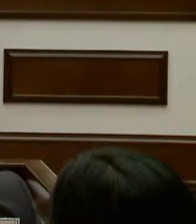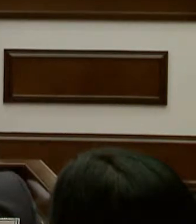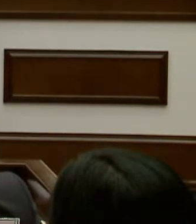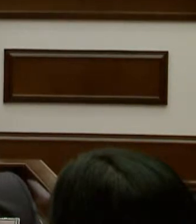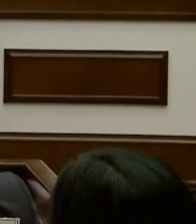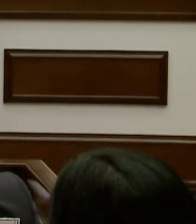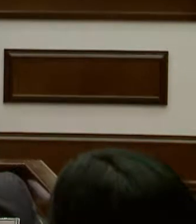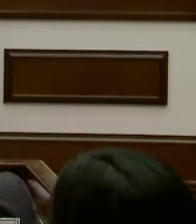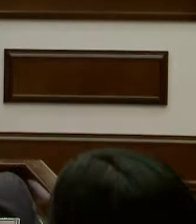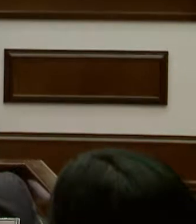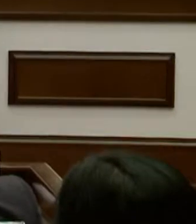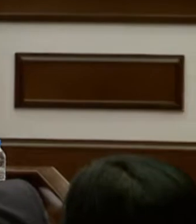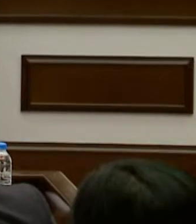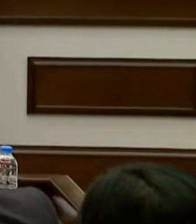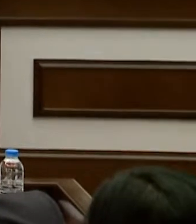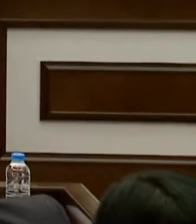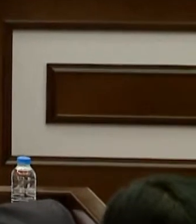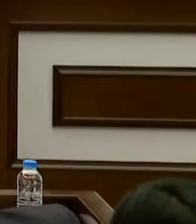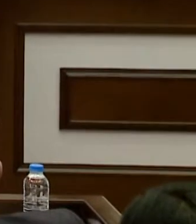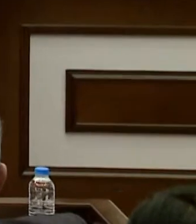Öncelikle 2018 yılının